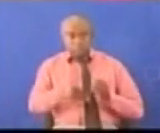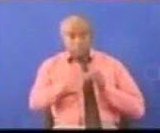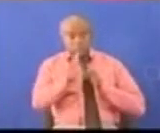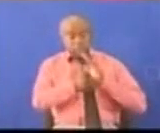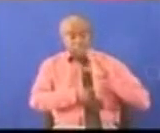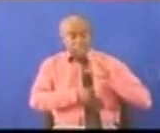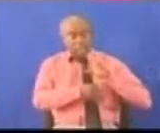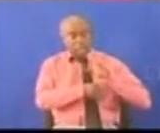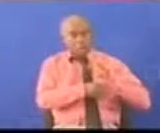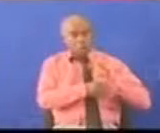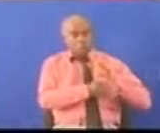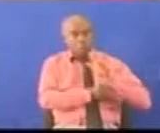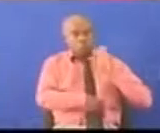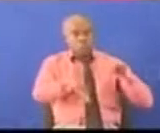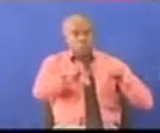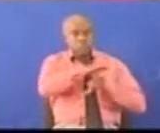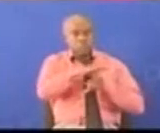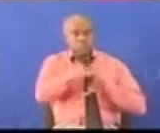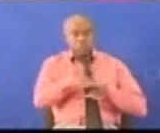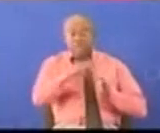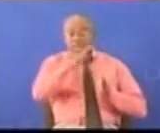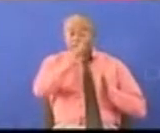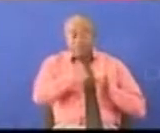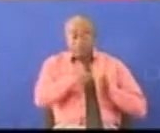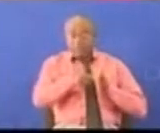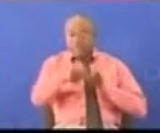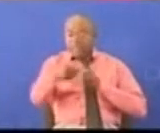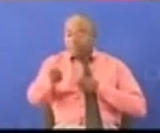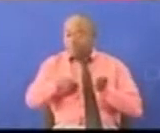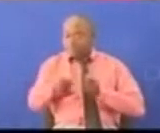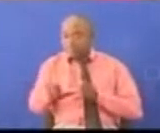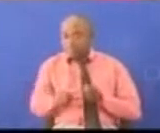PAC, mwenyekiti wa viwanda na biashara,